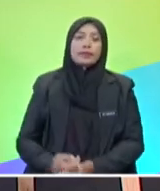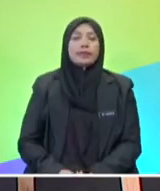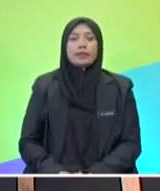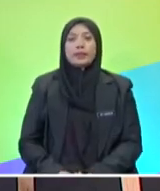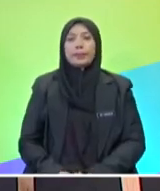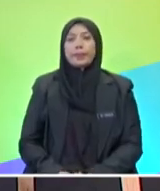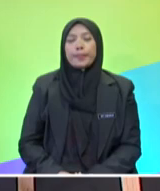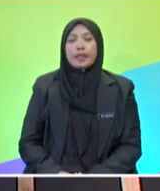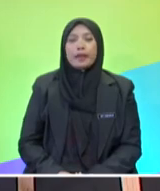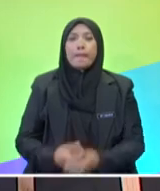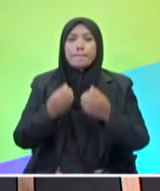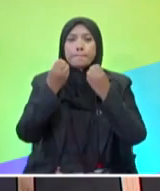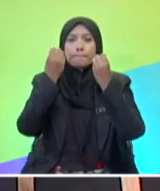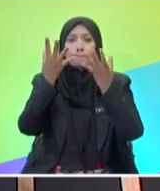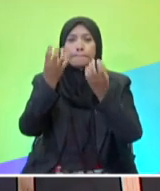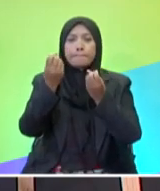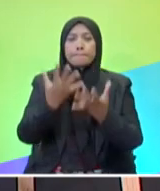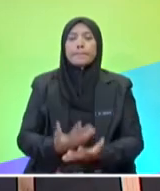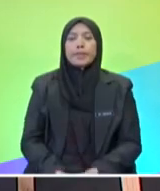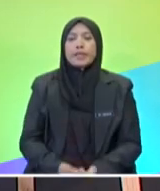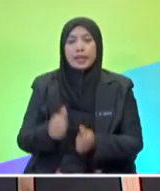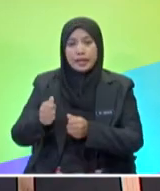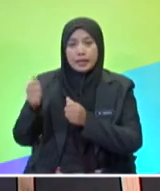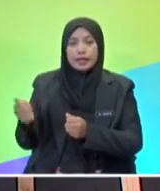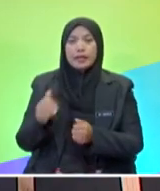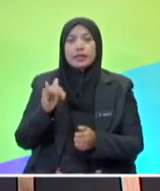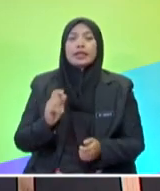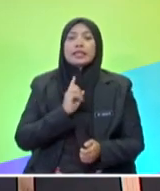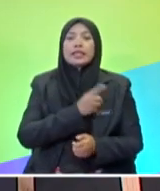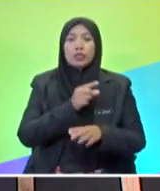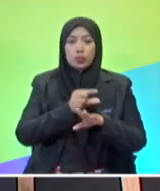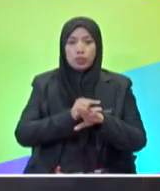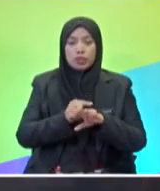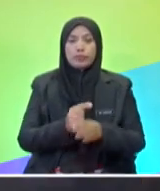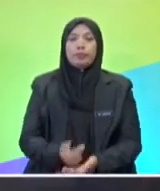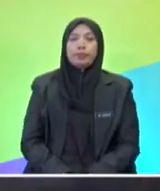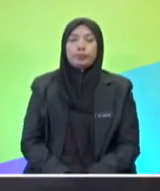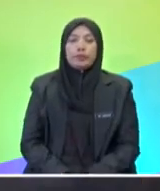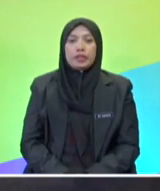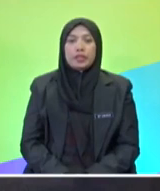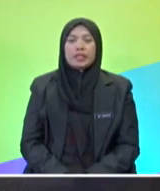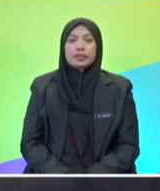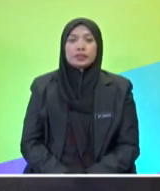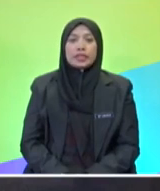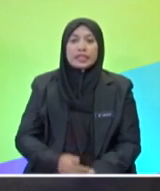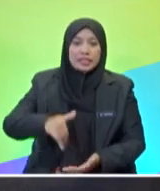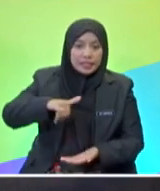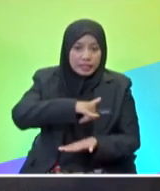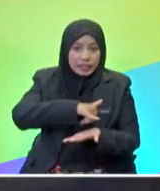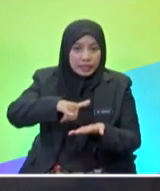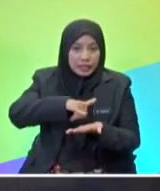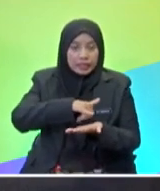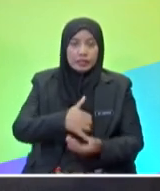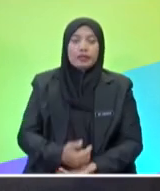deodorant semua. Banyak alat-alat yang boleh kita gunakan lagi. Okey, Ustazah satu nak tanya. Apa dia? Setrika alat kebersihan diri ke tak?